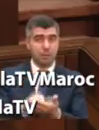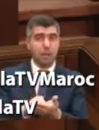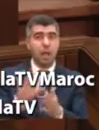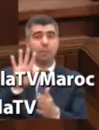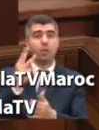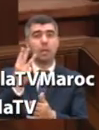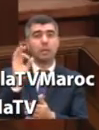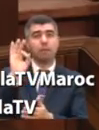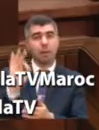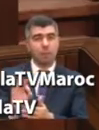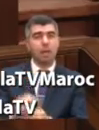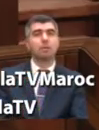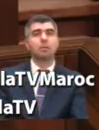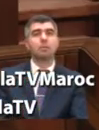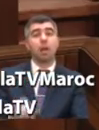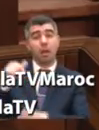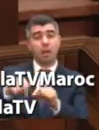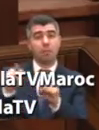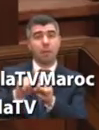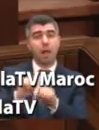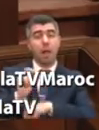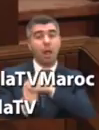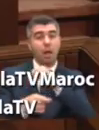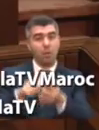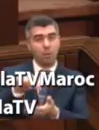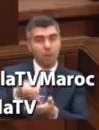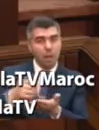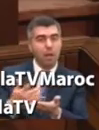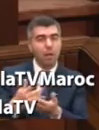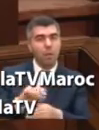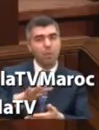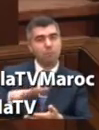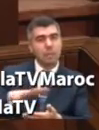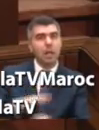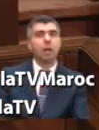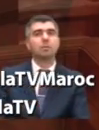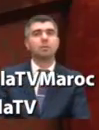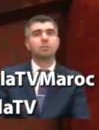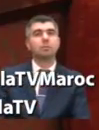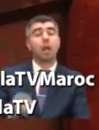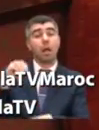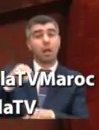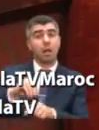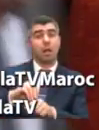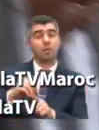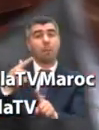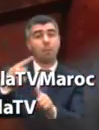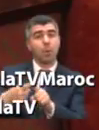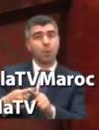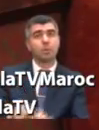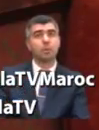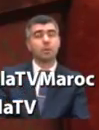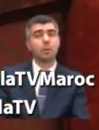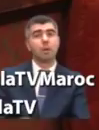35%، مازال عندنا فوارق بين العالم القروي والعالم الحضري، مازال عندنا كذلك تباين فيما يتعلق